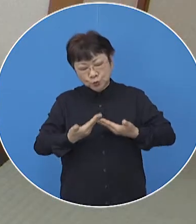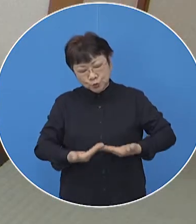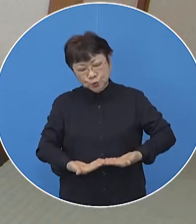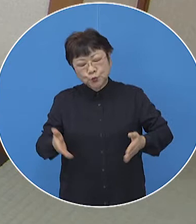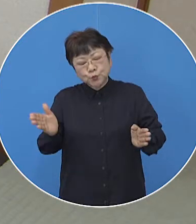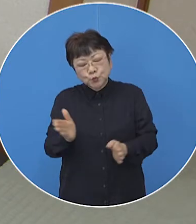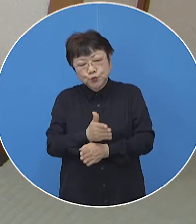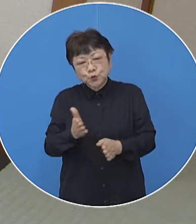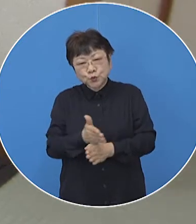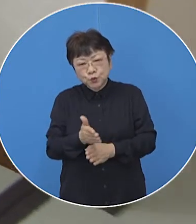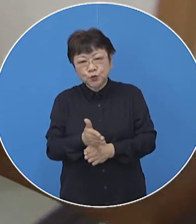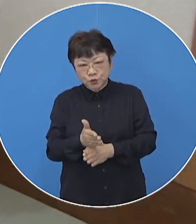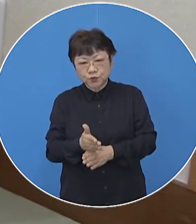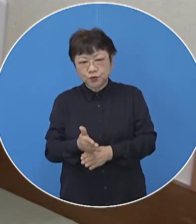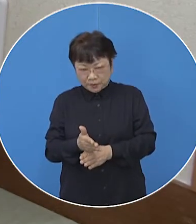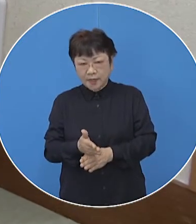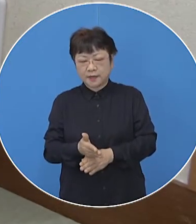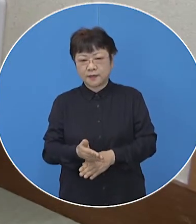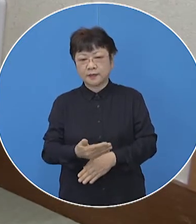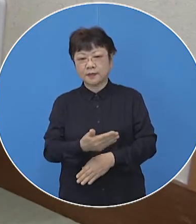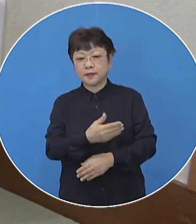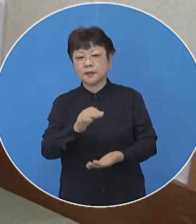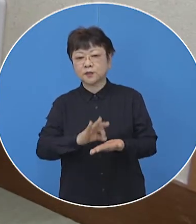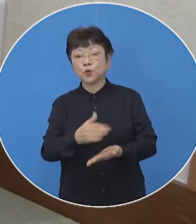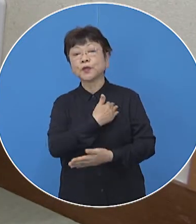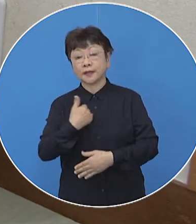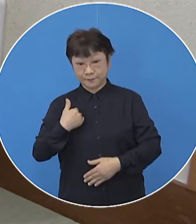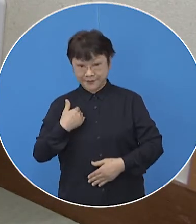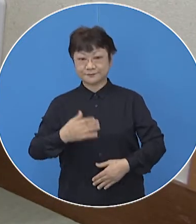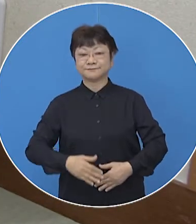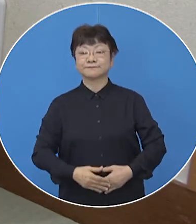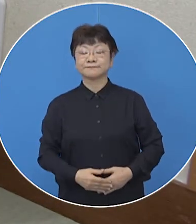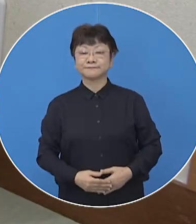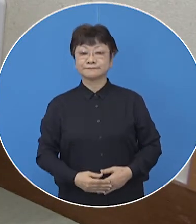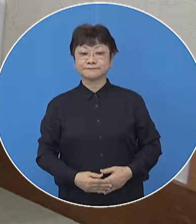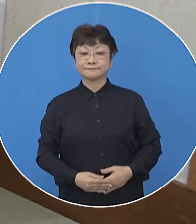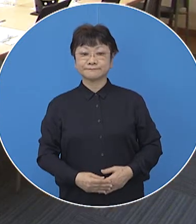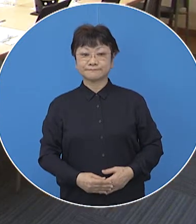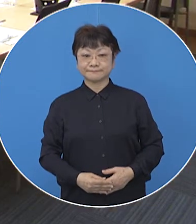くりとお部屋に入っていただくということができるようになりました。